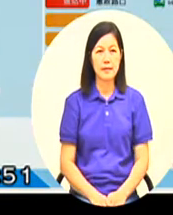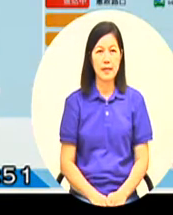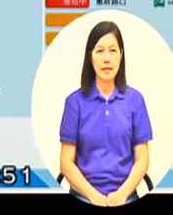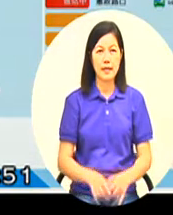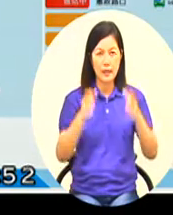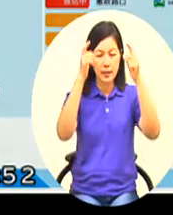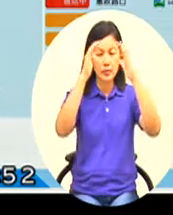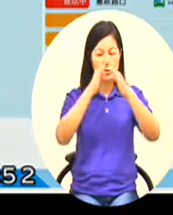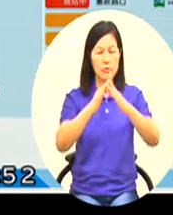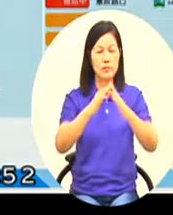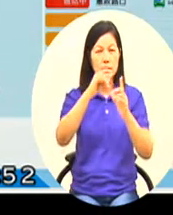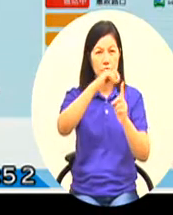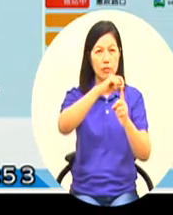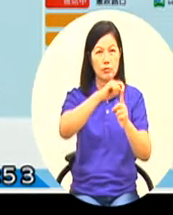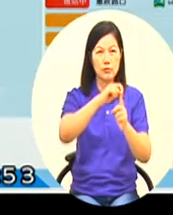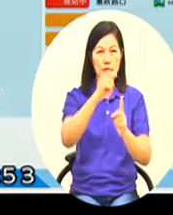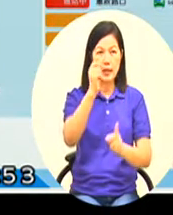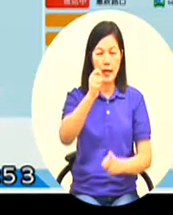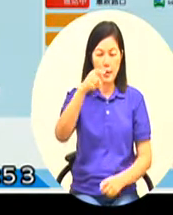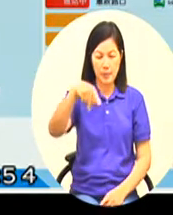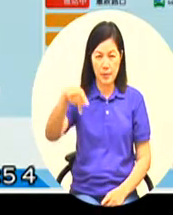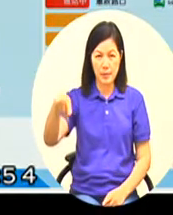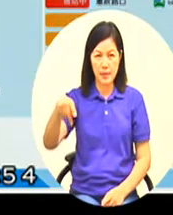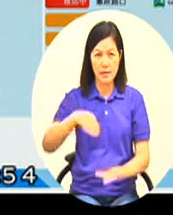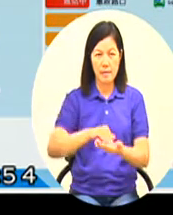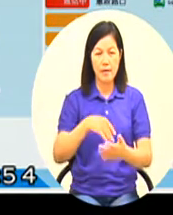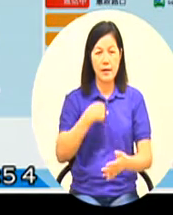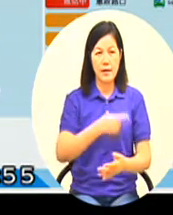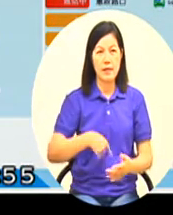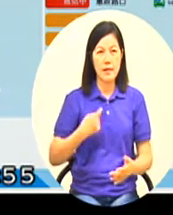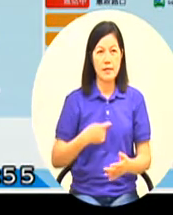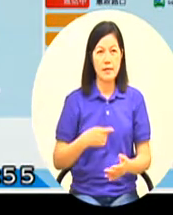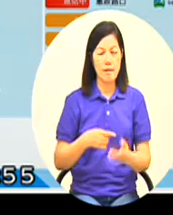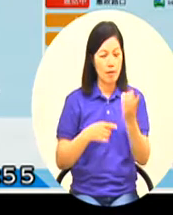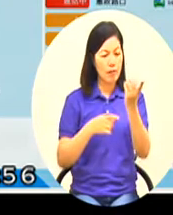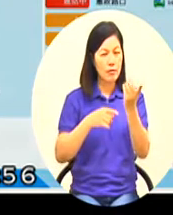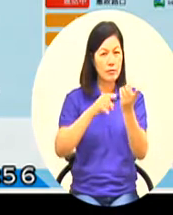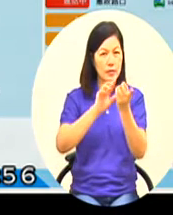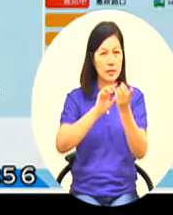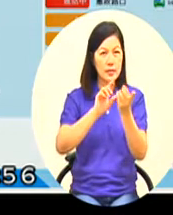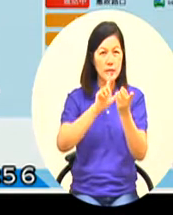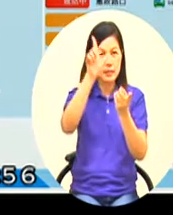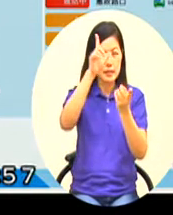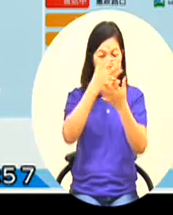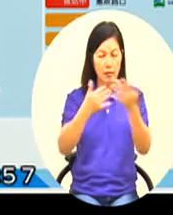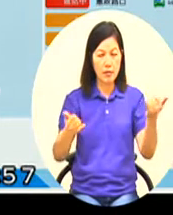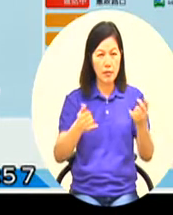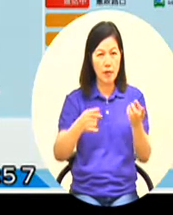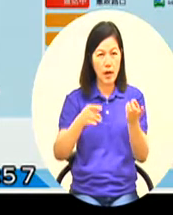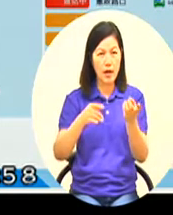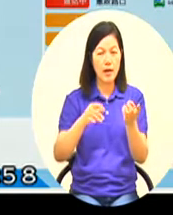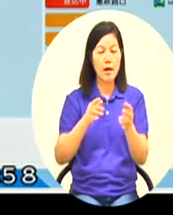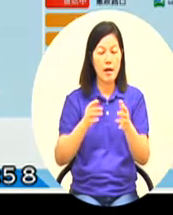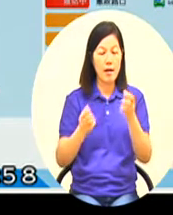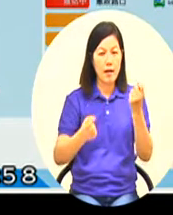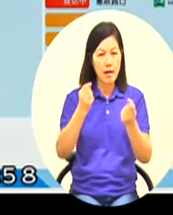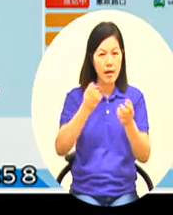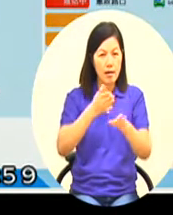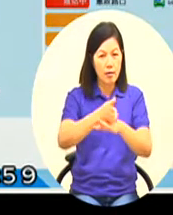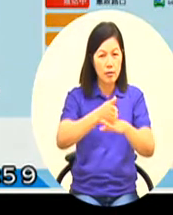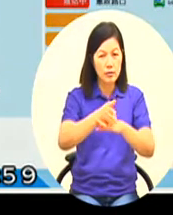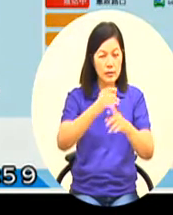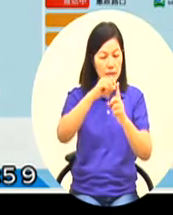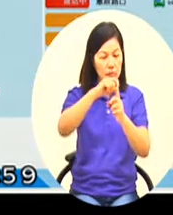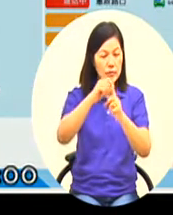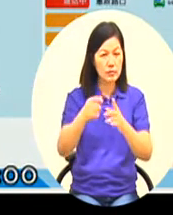公车设有的 APP 软体，那它就是手机上网就可以查询到公车到站的时间，那是不是可以把这一块来